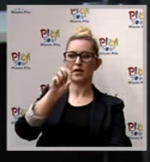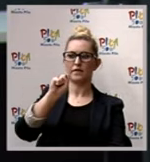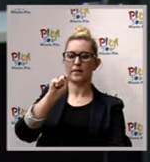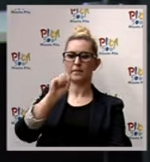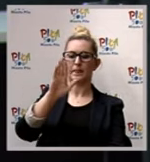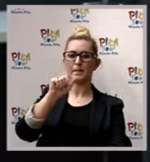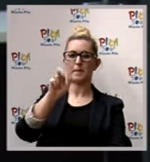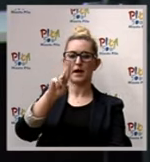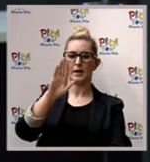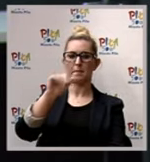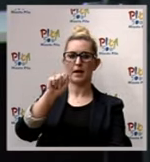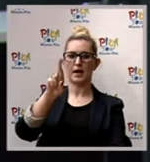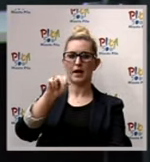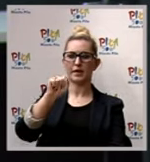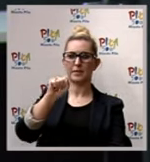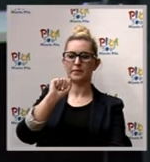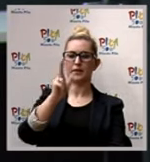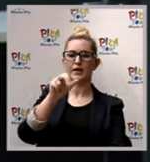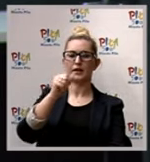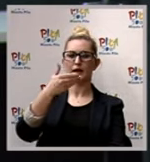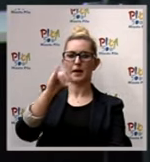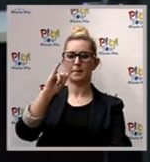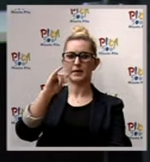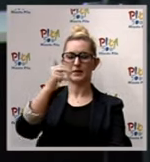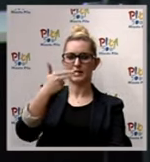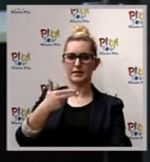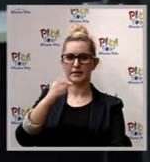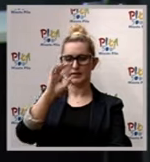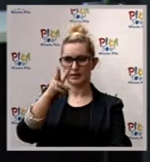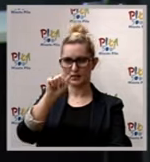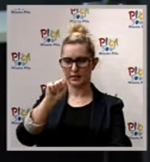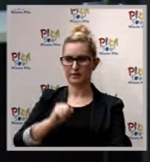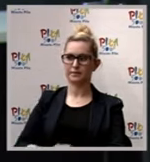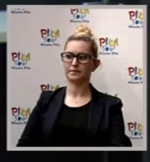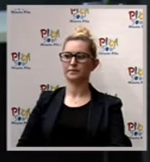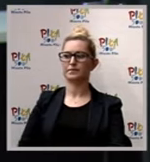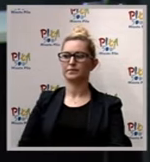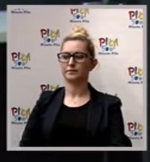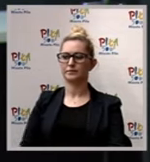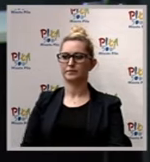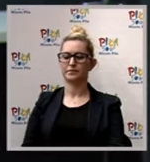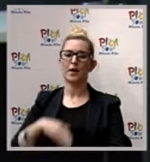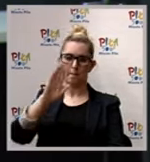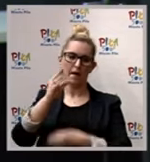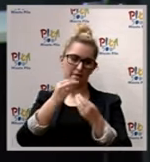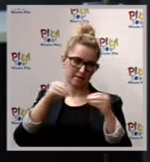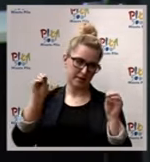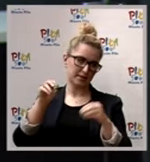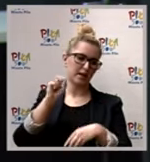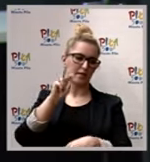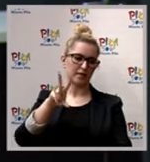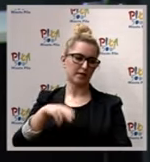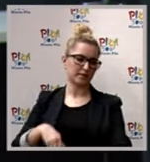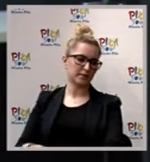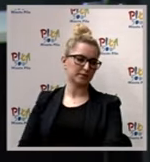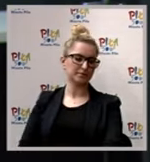Kamińska. Komisja skrutacyjna stwierdza, że kandydatka Ewa Barbara Kamińska uzyskała więcej głosów za wyborem